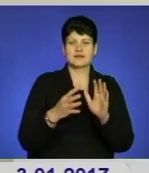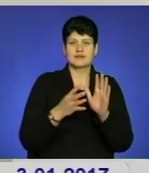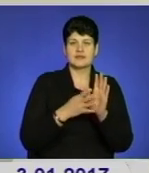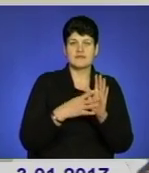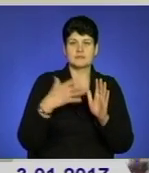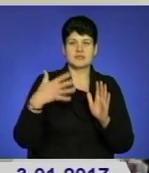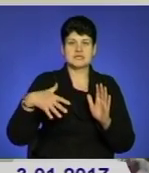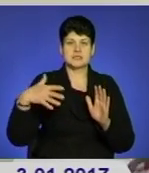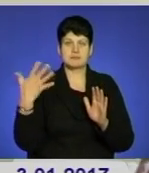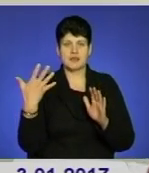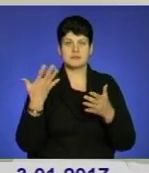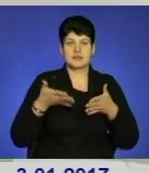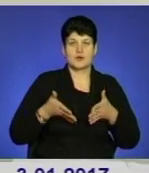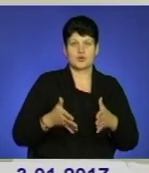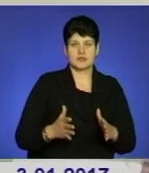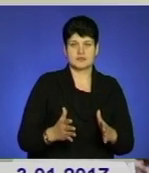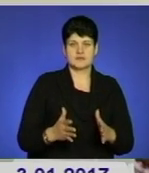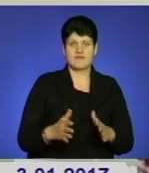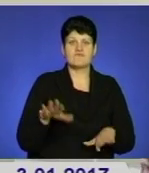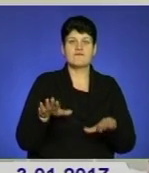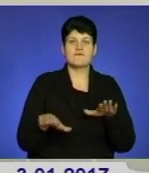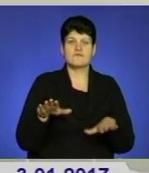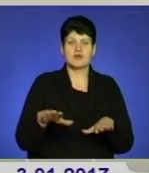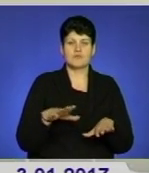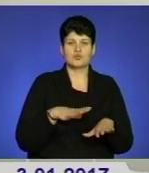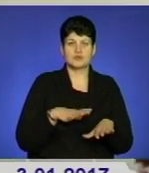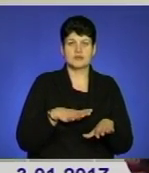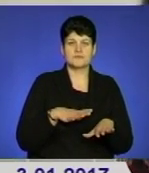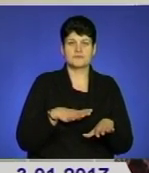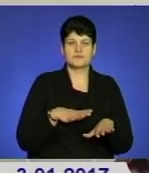9:55, ми вже народилися. Вага була